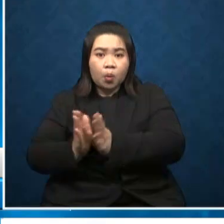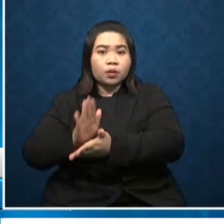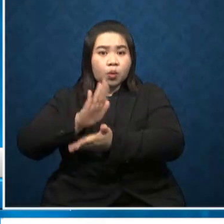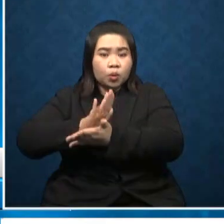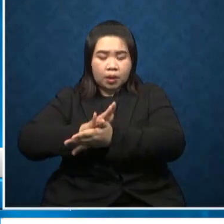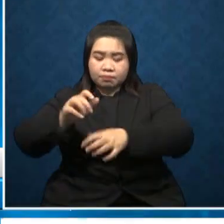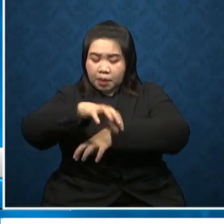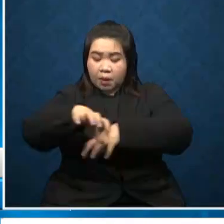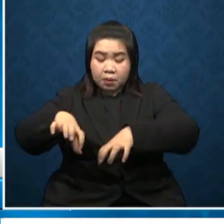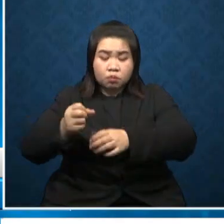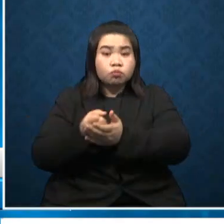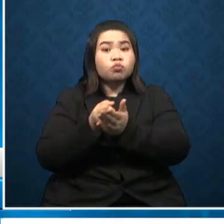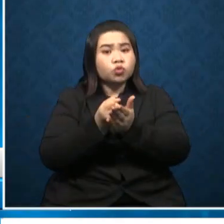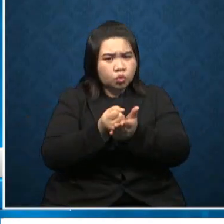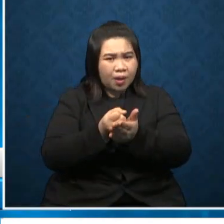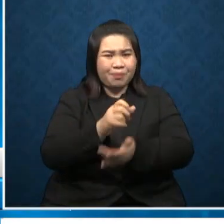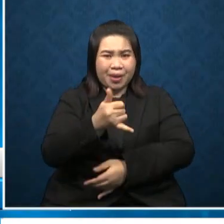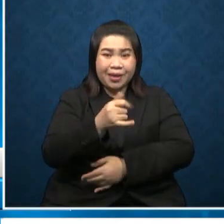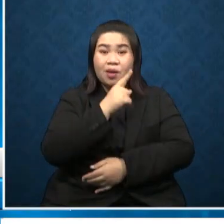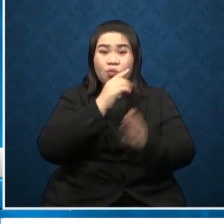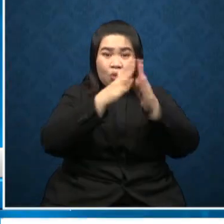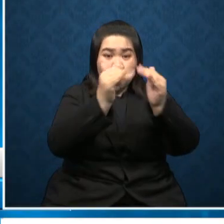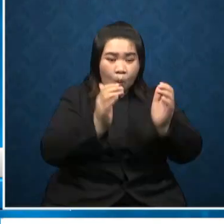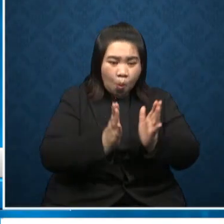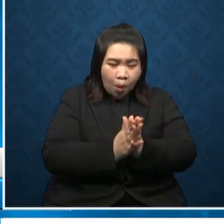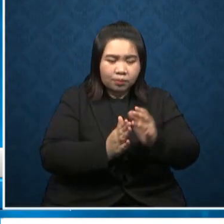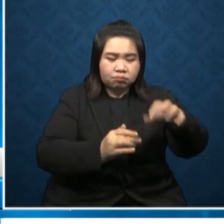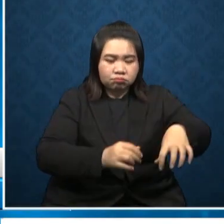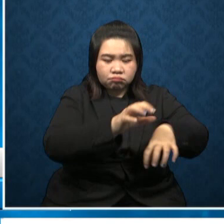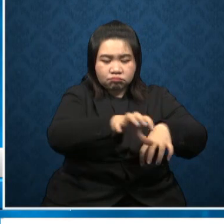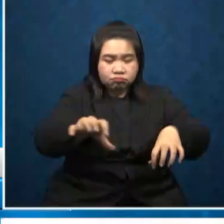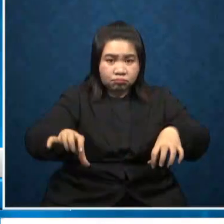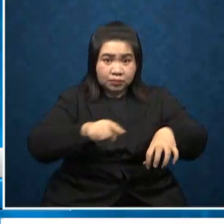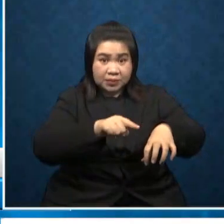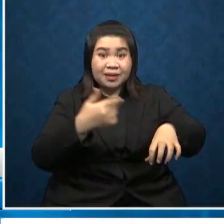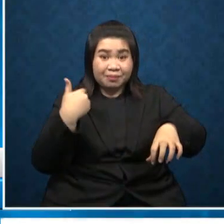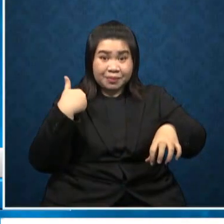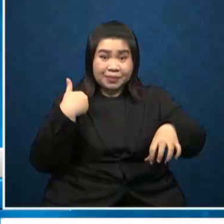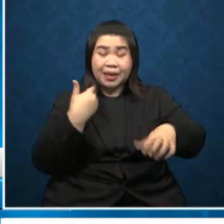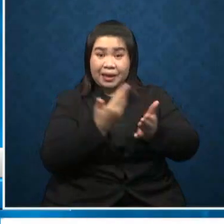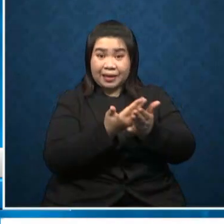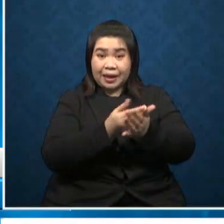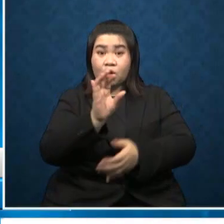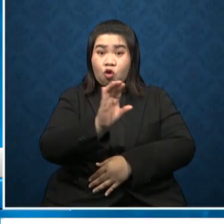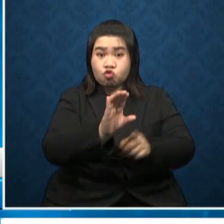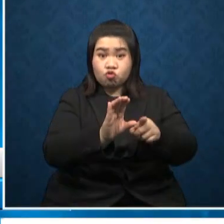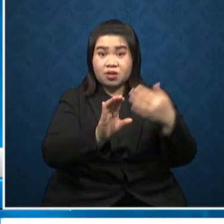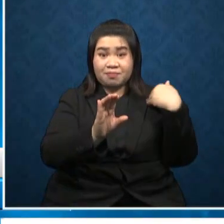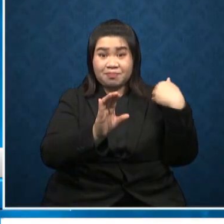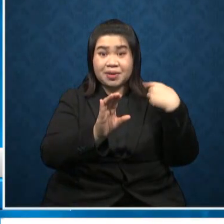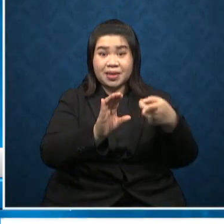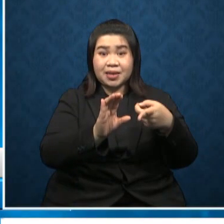เข้ามาช่วยวัดหลายๆวัดเนี่ยจะมีเงินทุนหรือว่ามีกองทุน